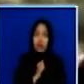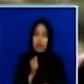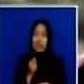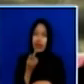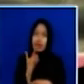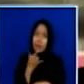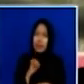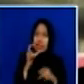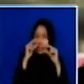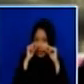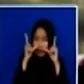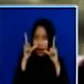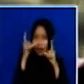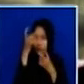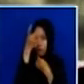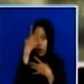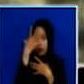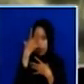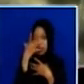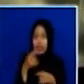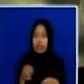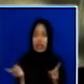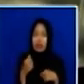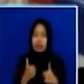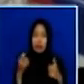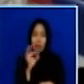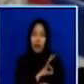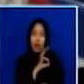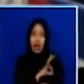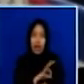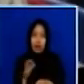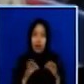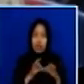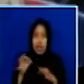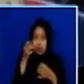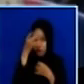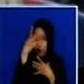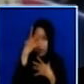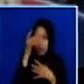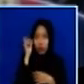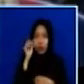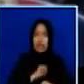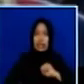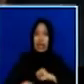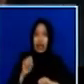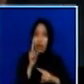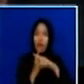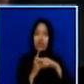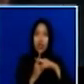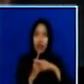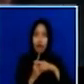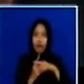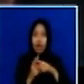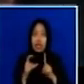teknologi informasi serta bisa memanfaatkan sarana informasi dan komunikasi untuk kegiatan positif pihak